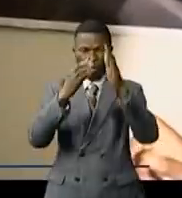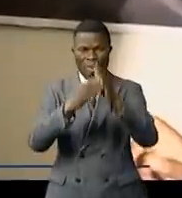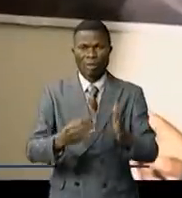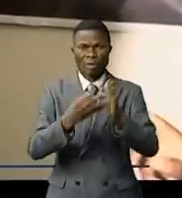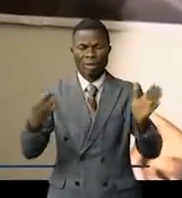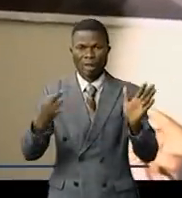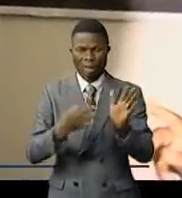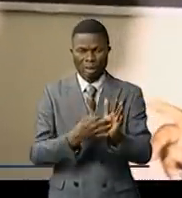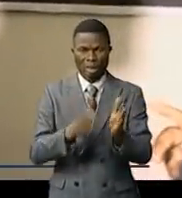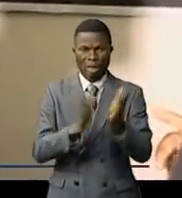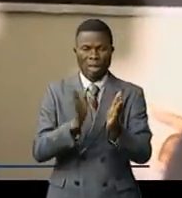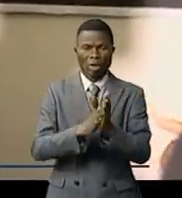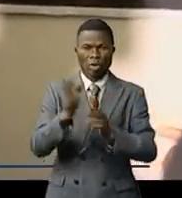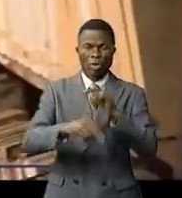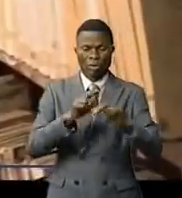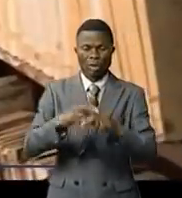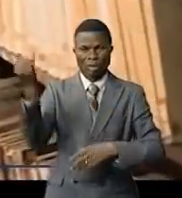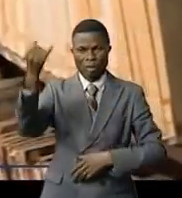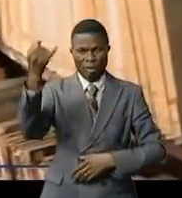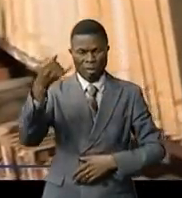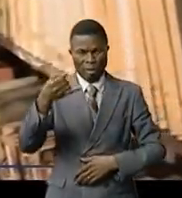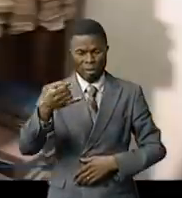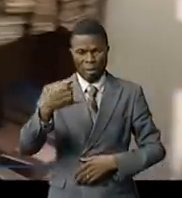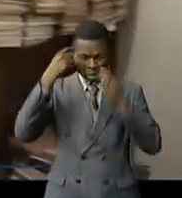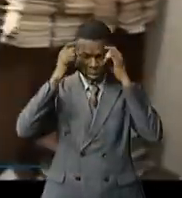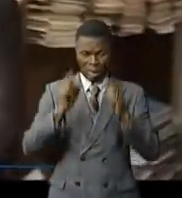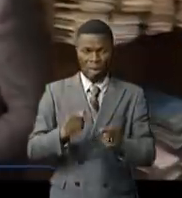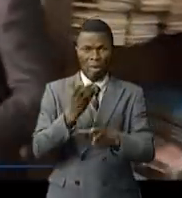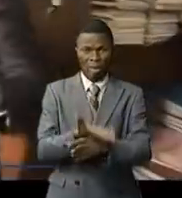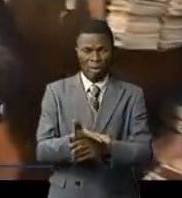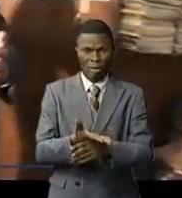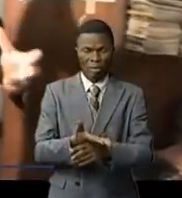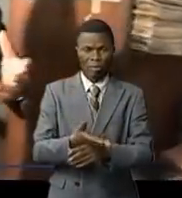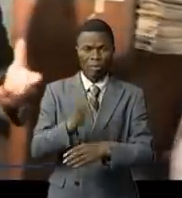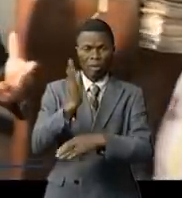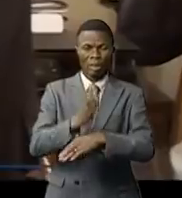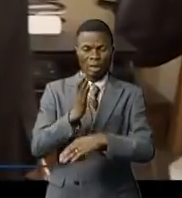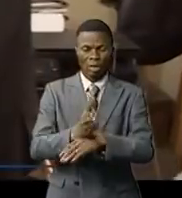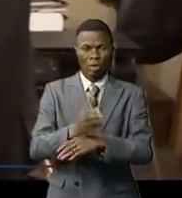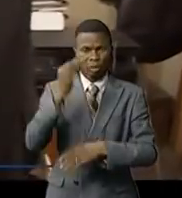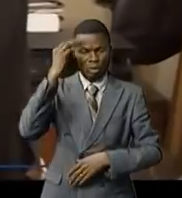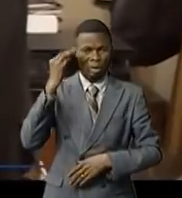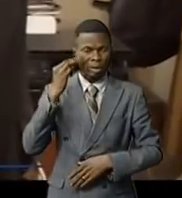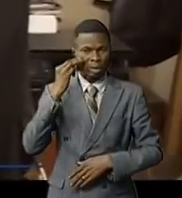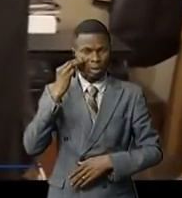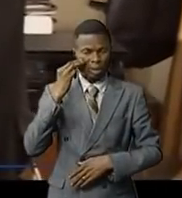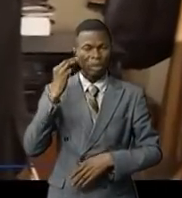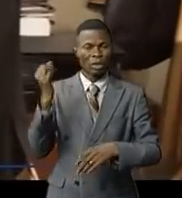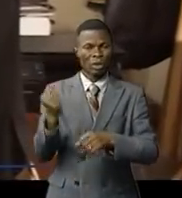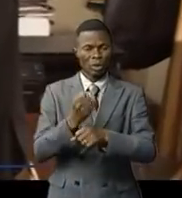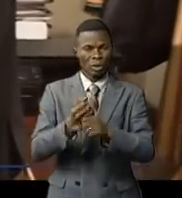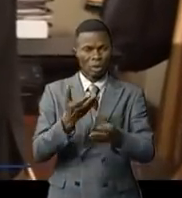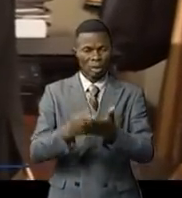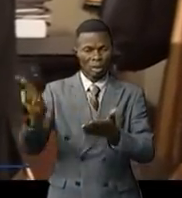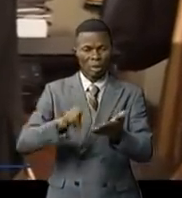1988 l'Institut national des arts. La décision a été prise par le conseil exécutif. Les ministres sectoriels ont